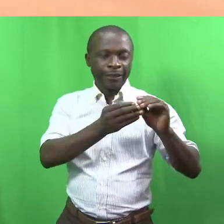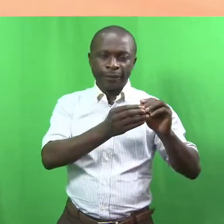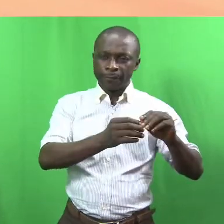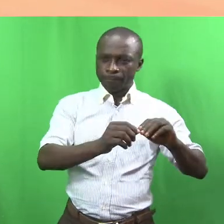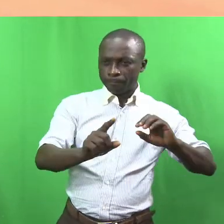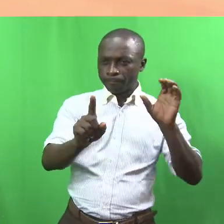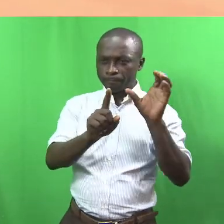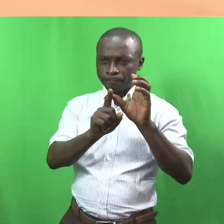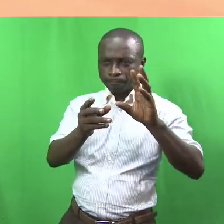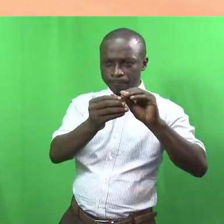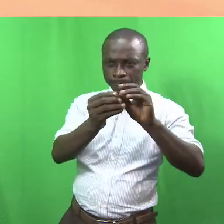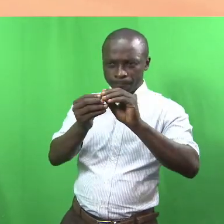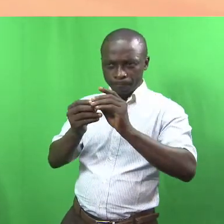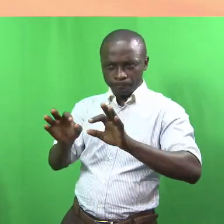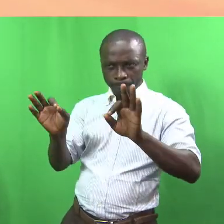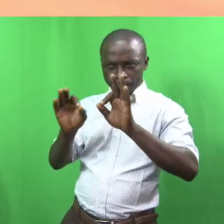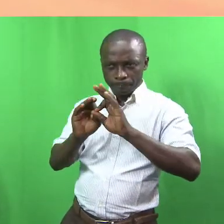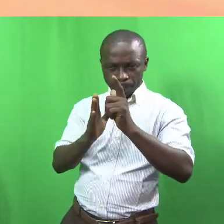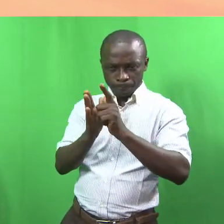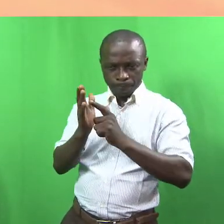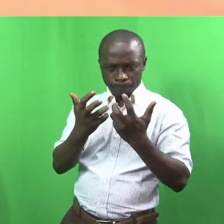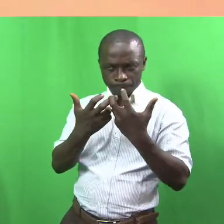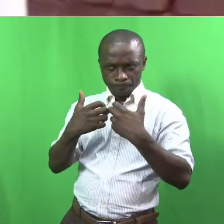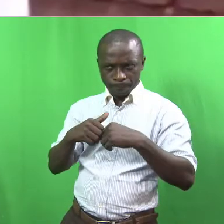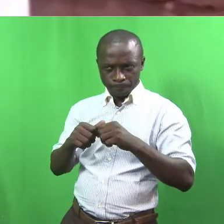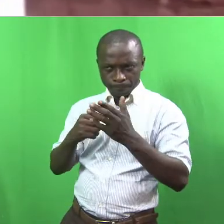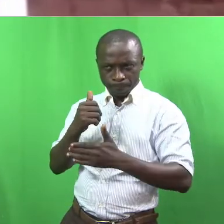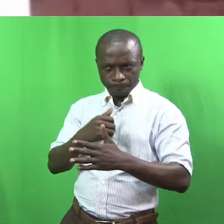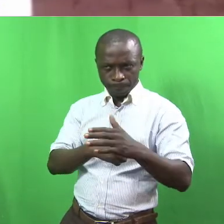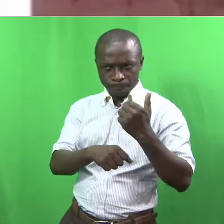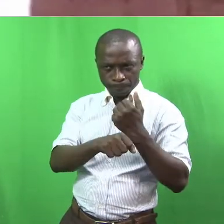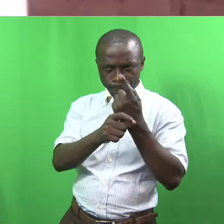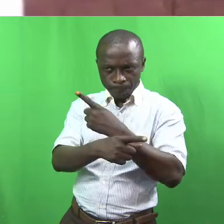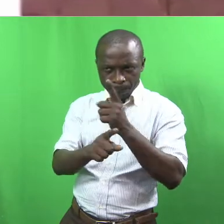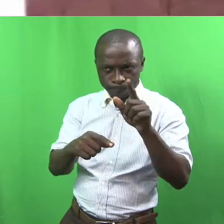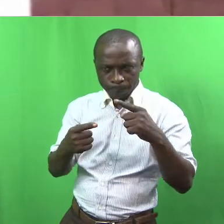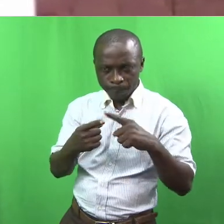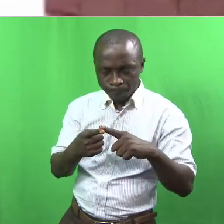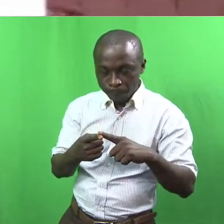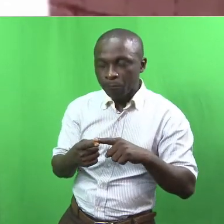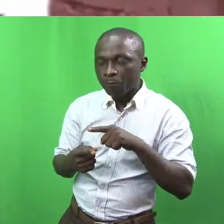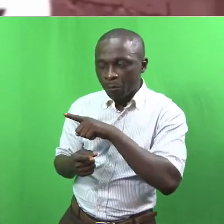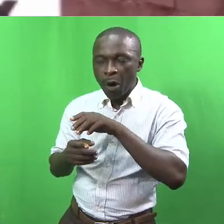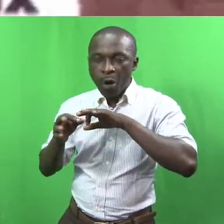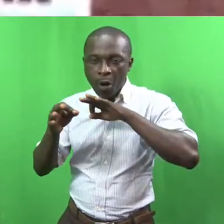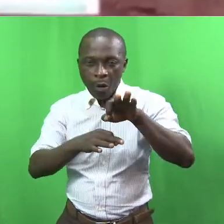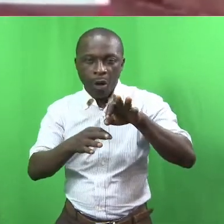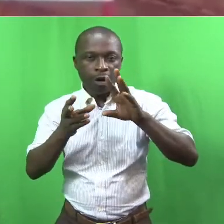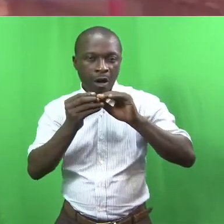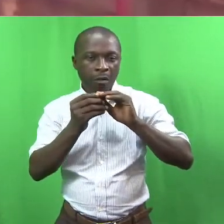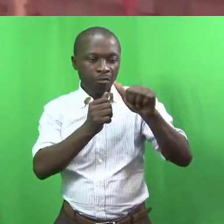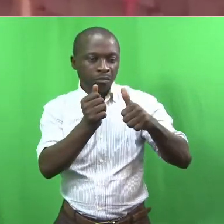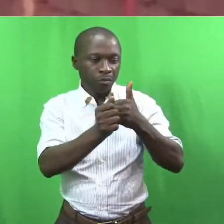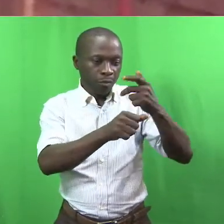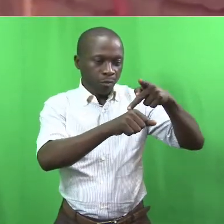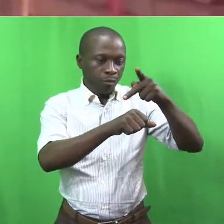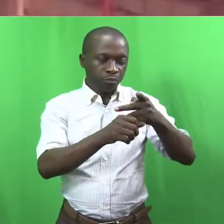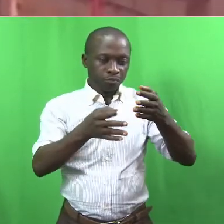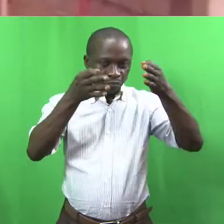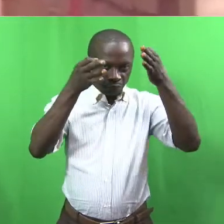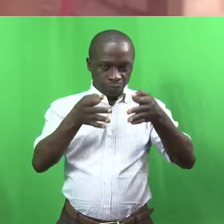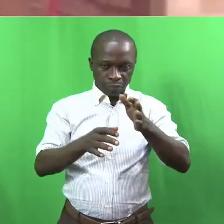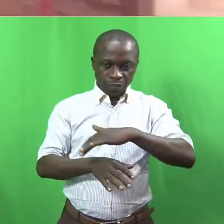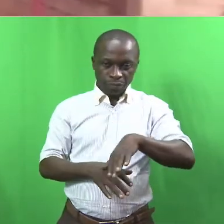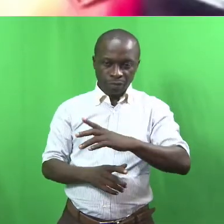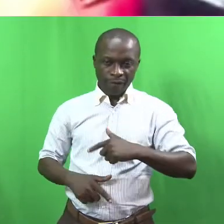délai de livraison. Ce fut pour elle une occasion de faire comprendre aux populations l'engagement du président de la République Paul Biya à améliorer